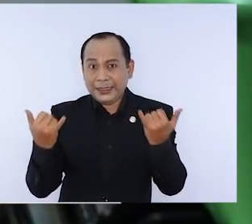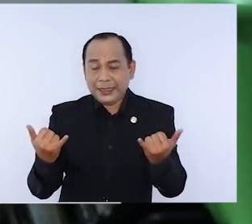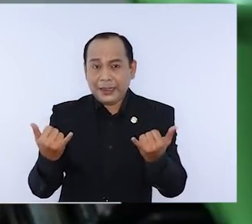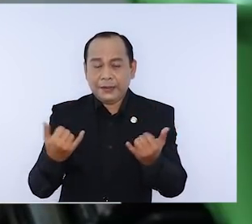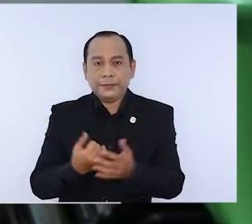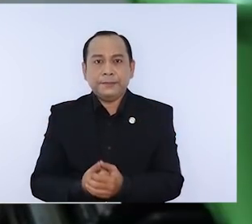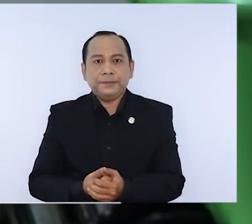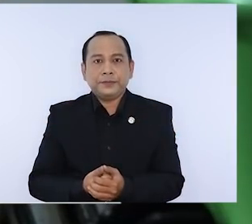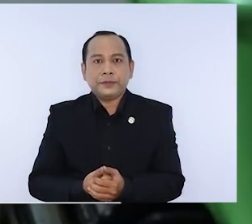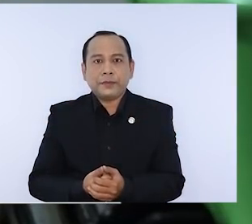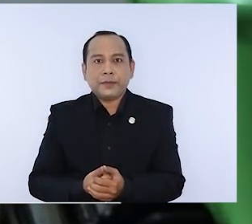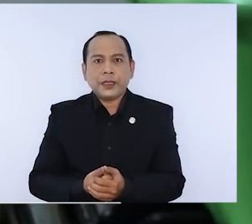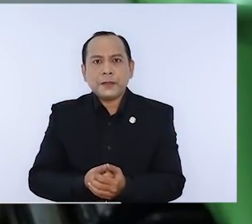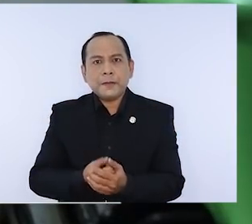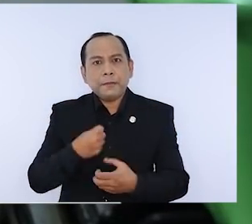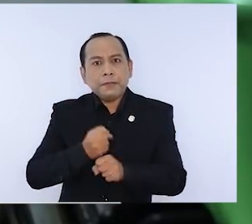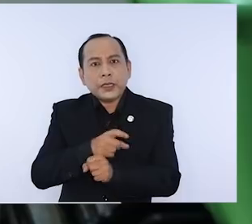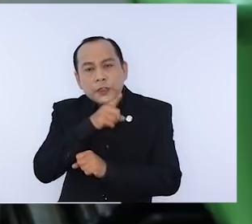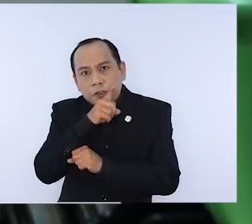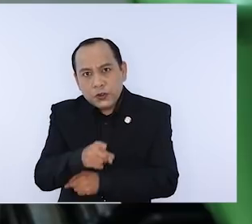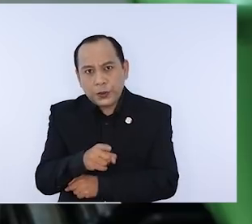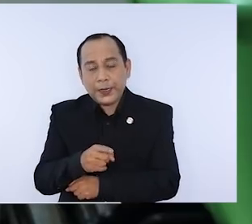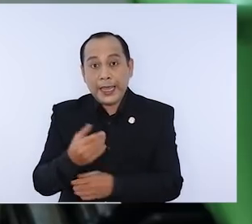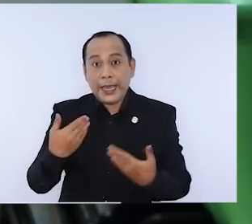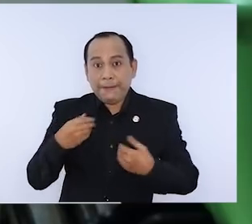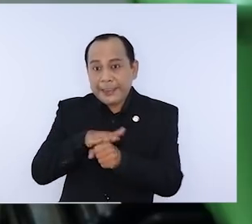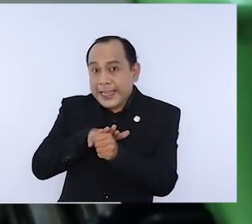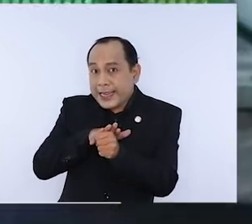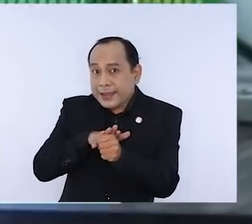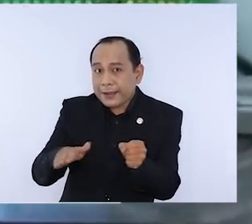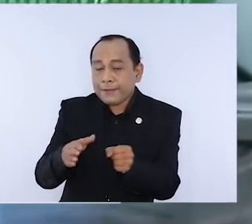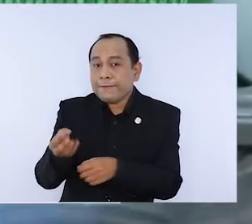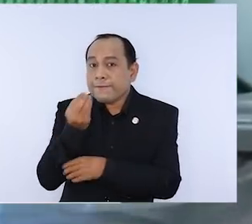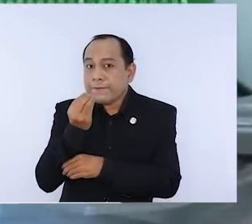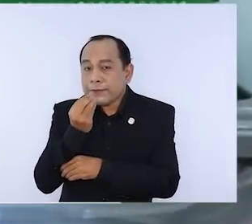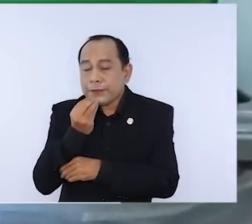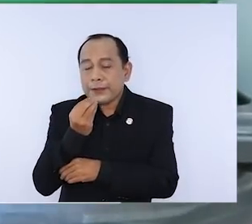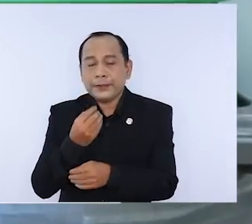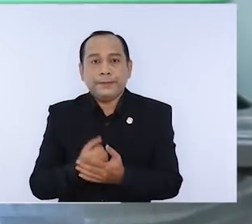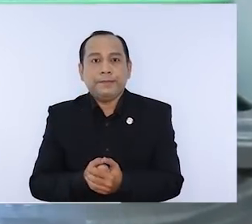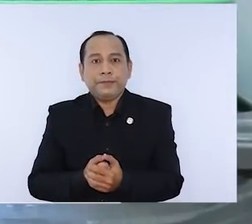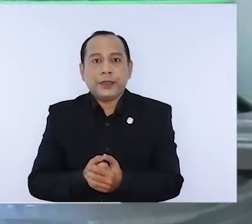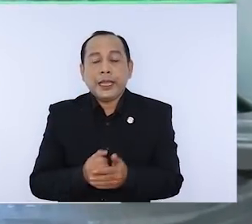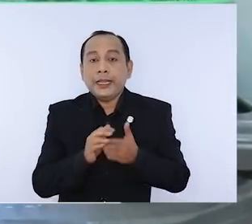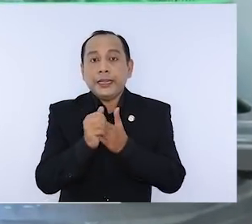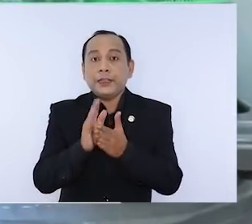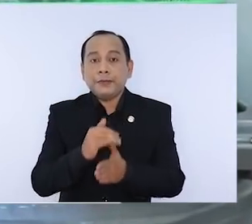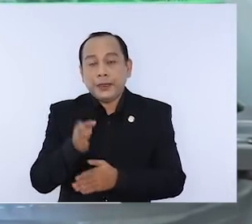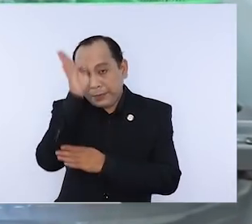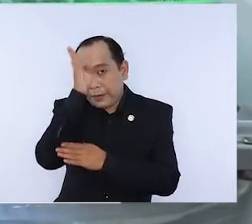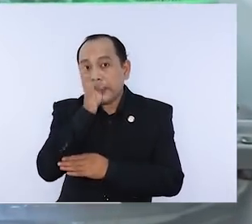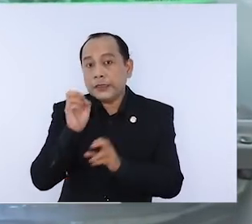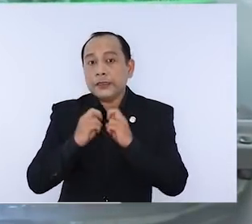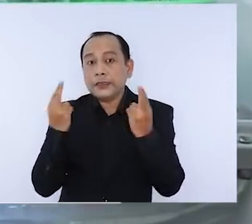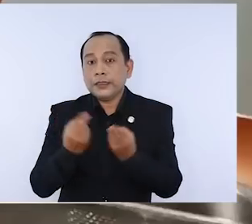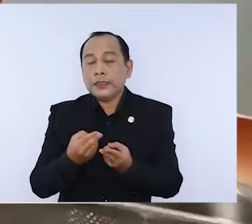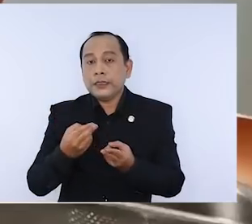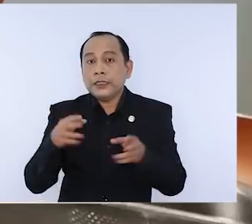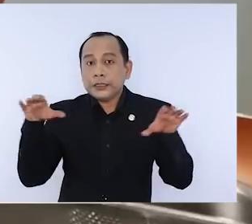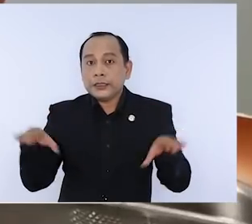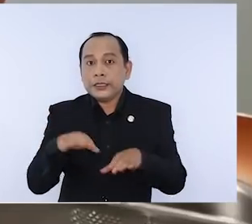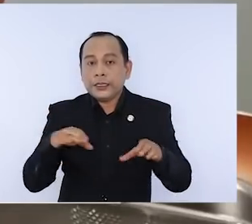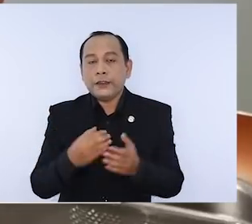dapat na isigurado ay ang pagkakaroon ng sapat na supply ng pagkain. Sa pangunguna ng kapisan ng Buklod ay isinagawa ang